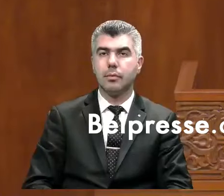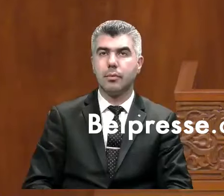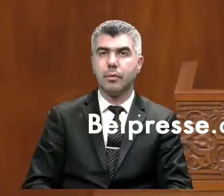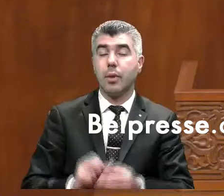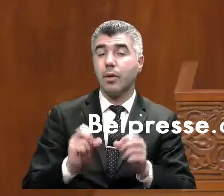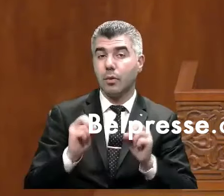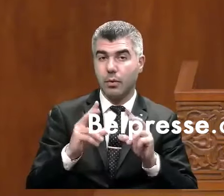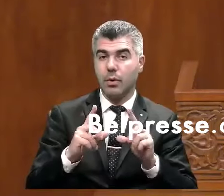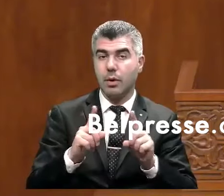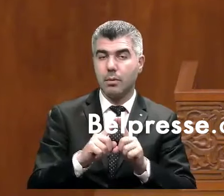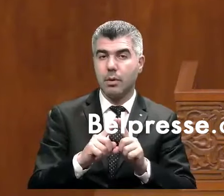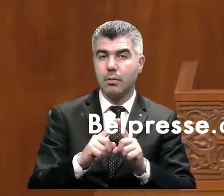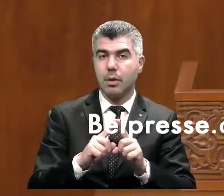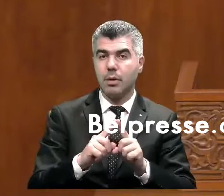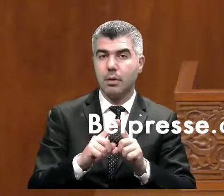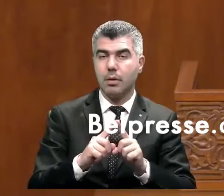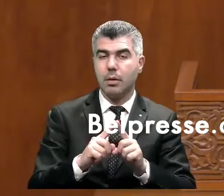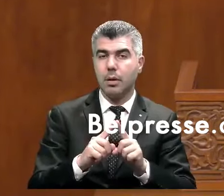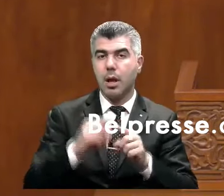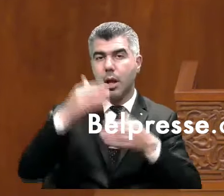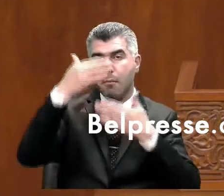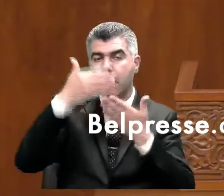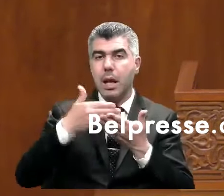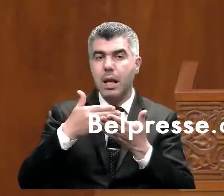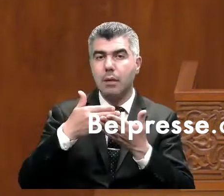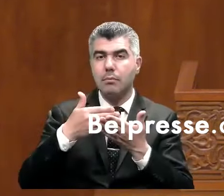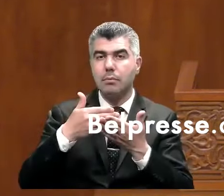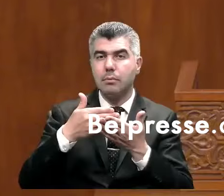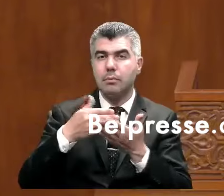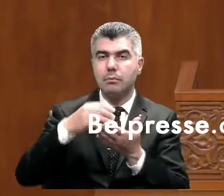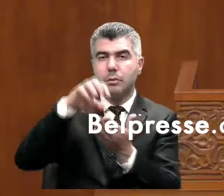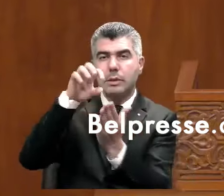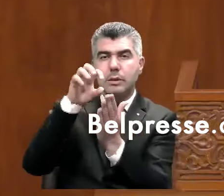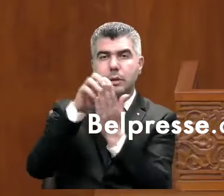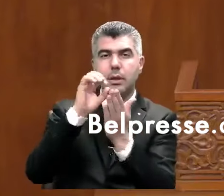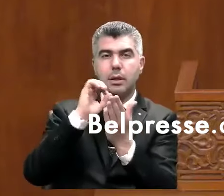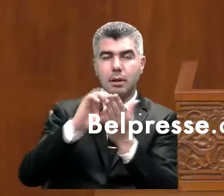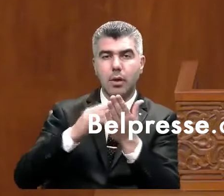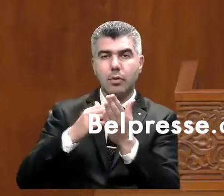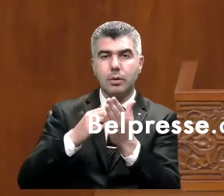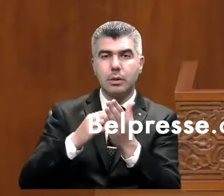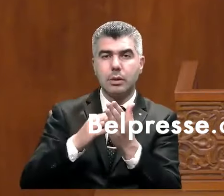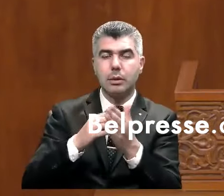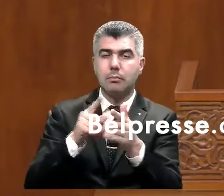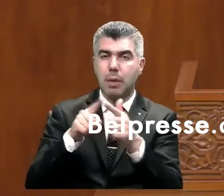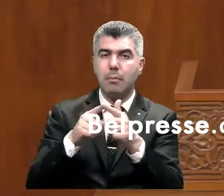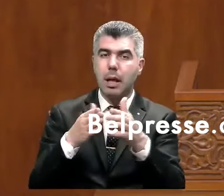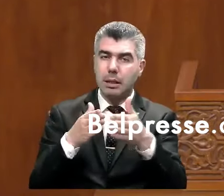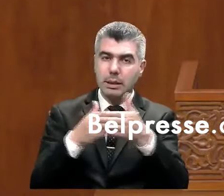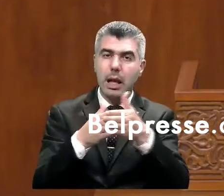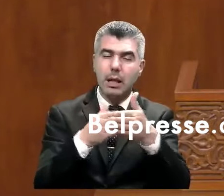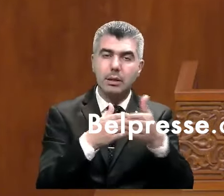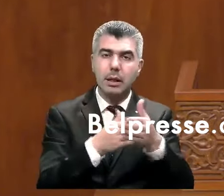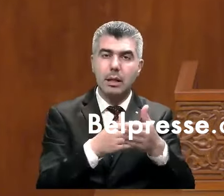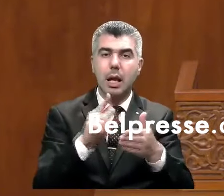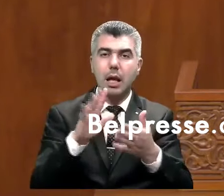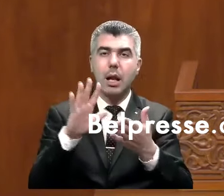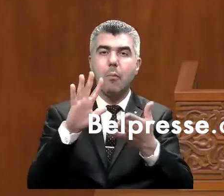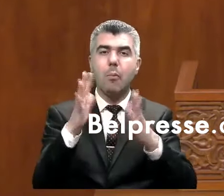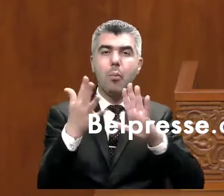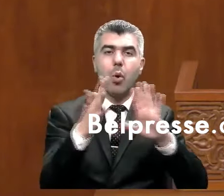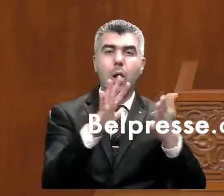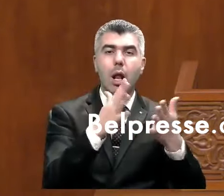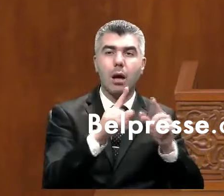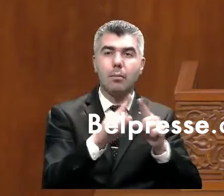الجغرافي لبلادنا المتميز بتحديات مناخيه كبيره وصعبه اعتمدت